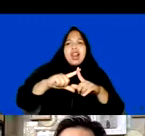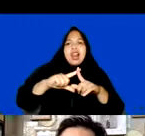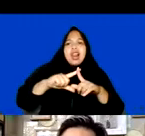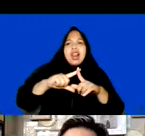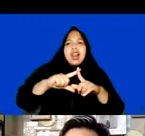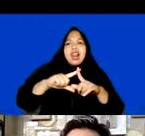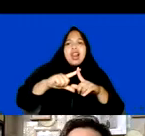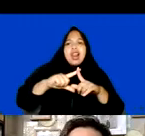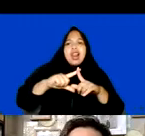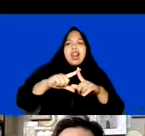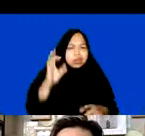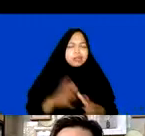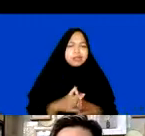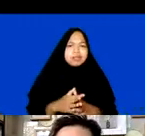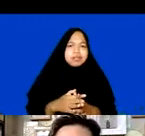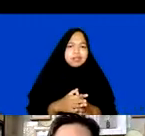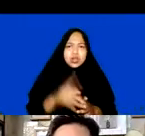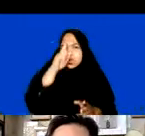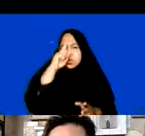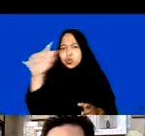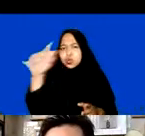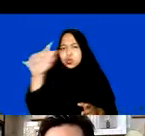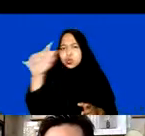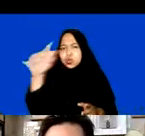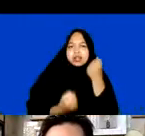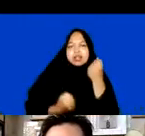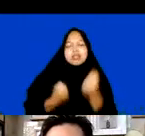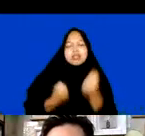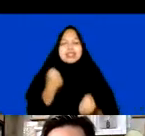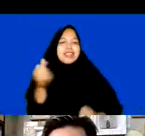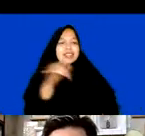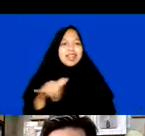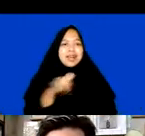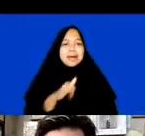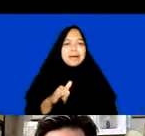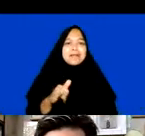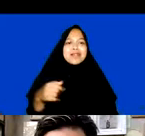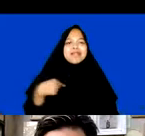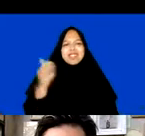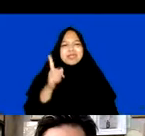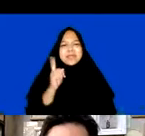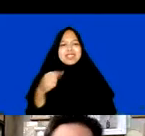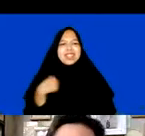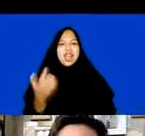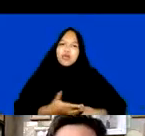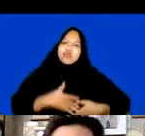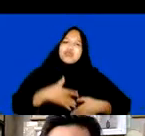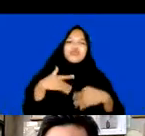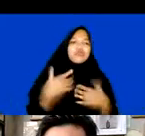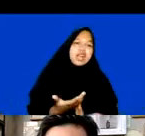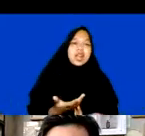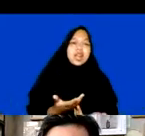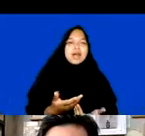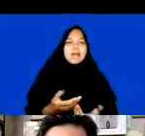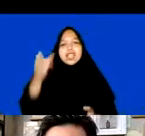kita ke tujuan yang sama, kita bekerja keras bersama. Itulah sebenarnya kenapa saya suka dengan bajak laut seperti itu. Mungkin juga